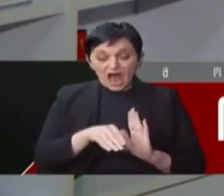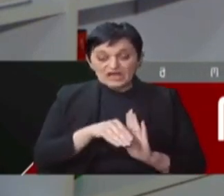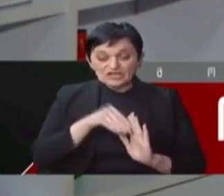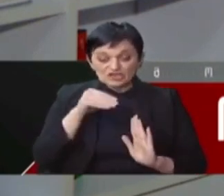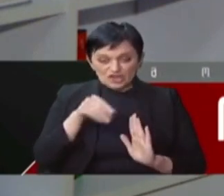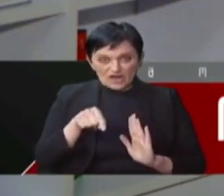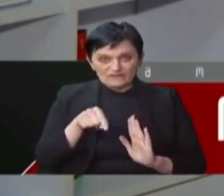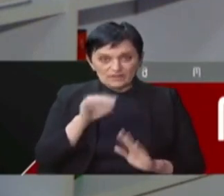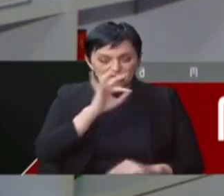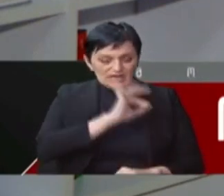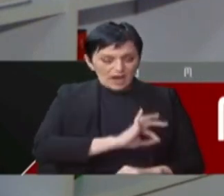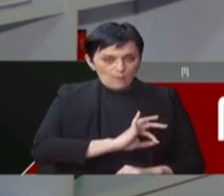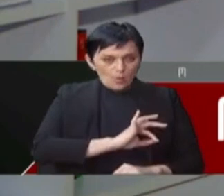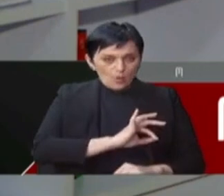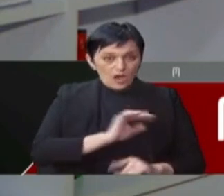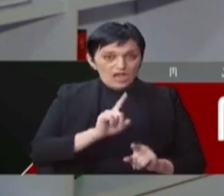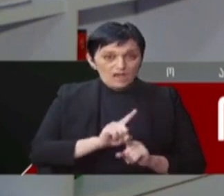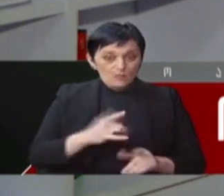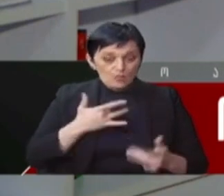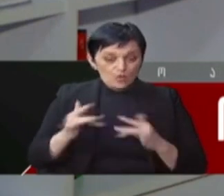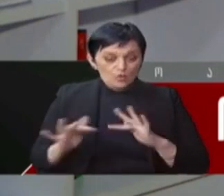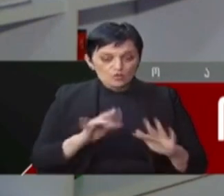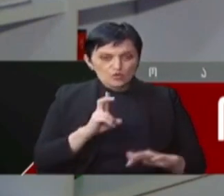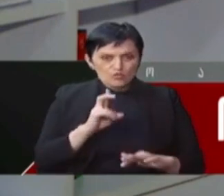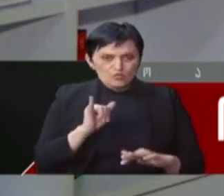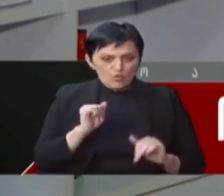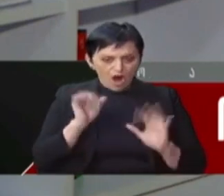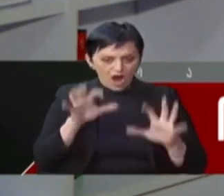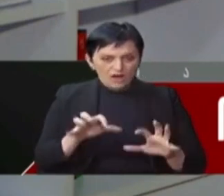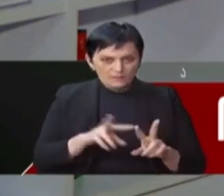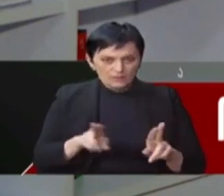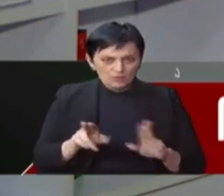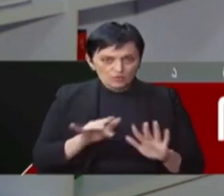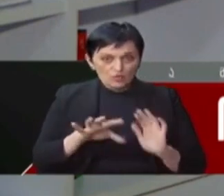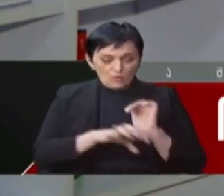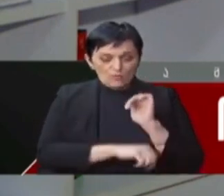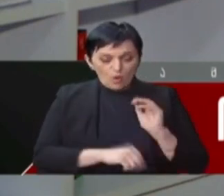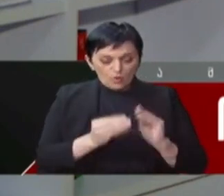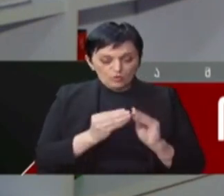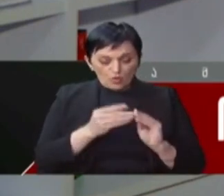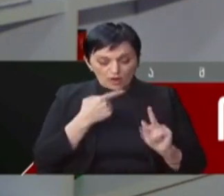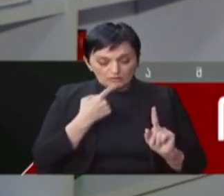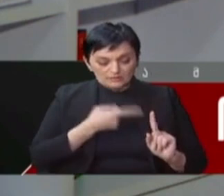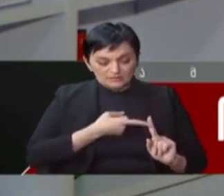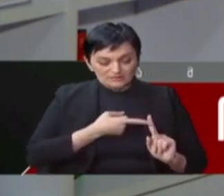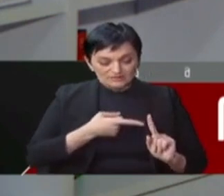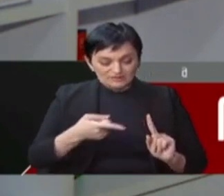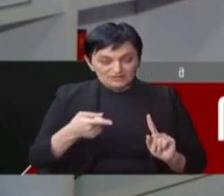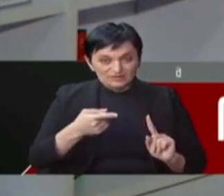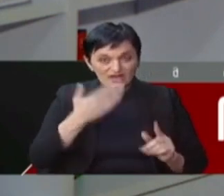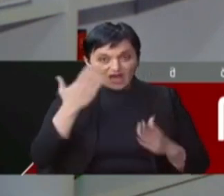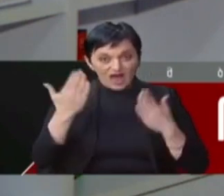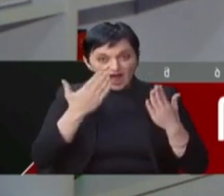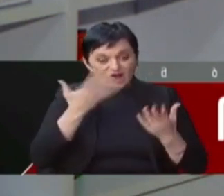არჩევნებისთვისაც გამოიყენოს იმ როლში, იმ ბუას როლში, რომლითაც ის ბოლო 10 წლის განმავლობაში არტობს როგორც